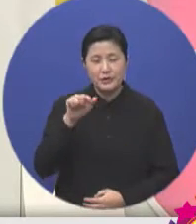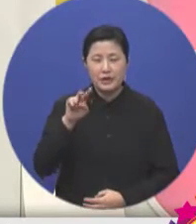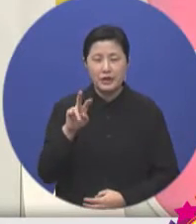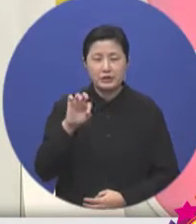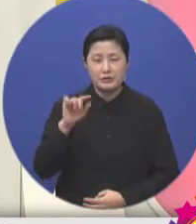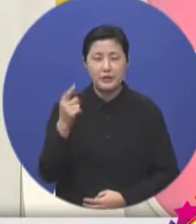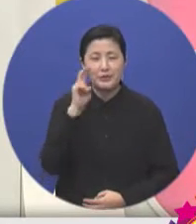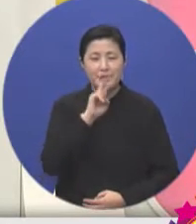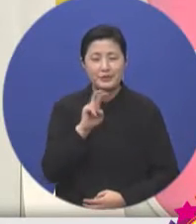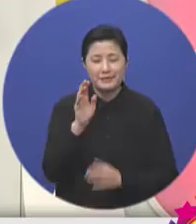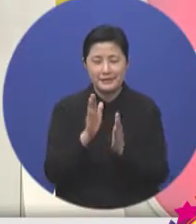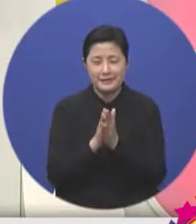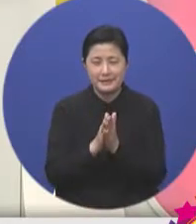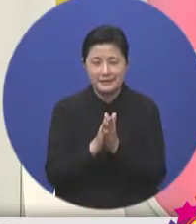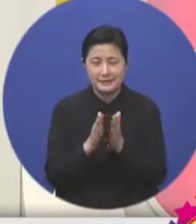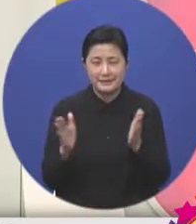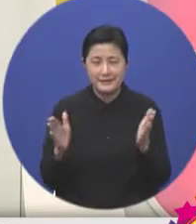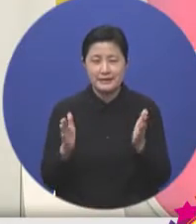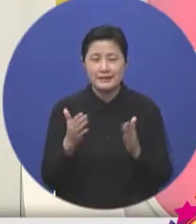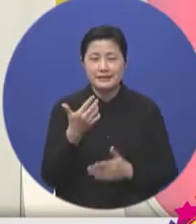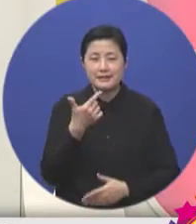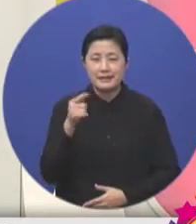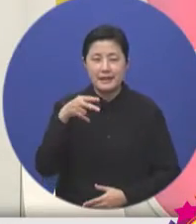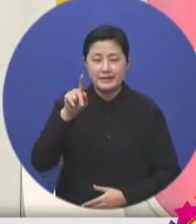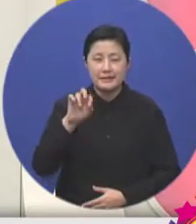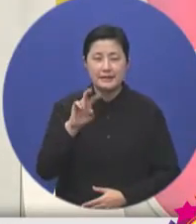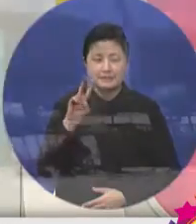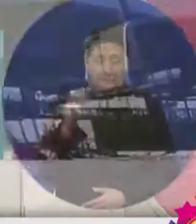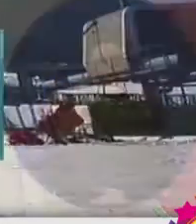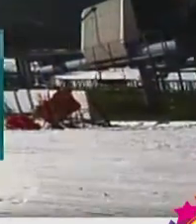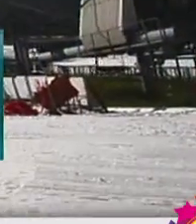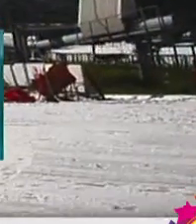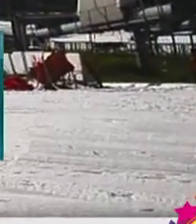윤경선님께서 불러드립니다. 자, 내장산.